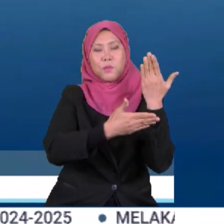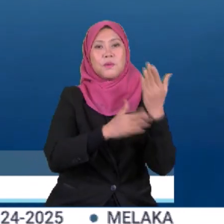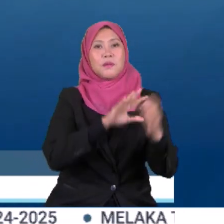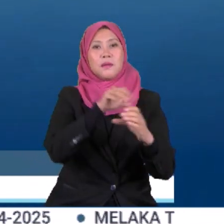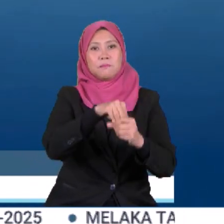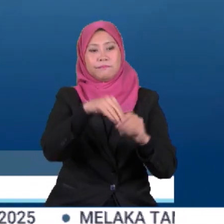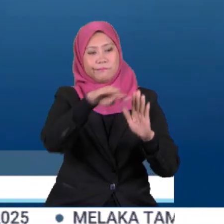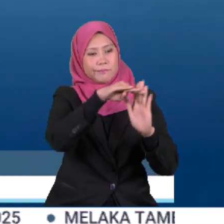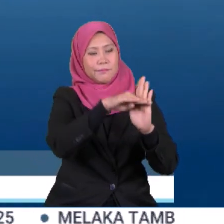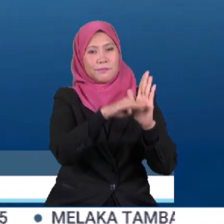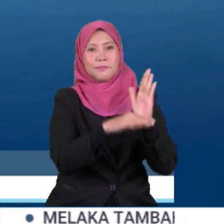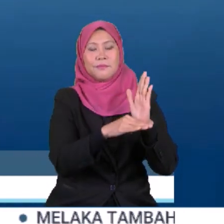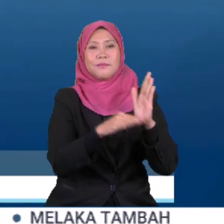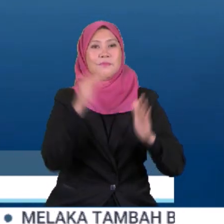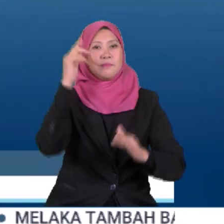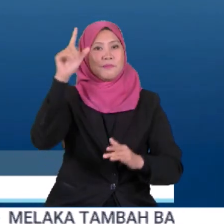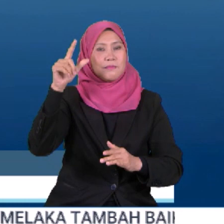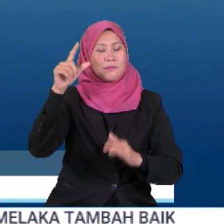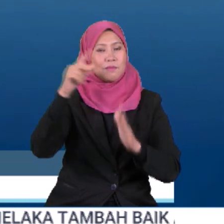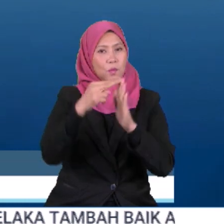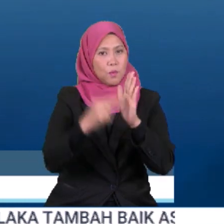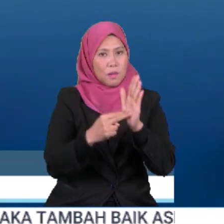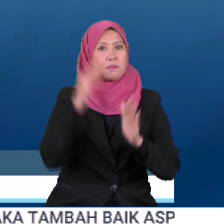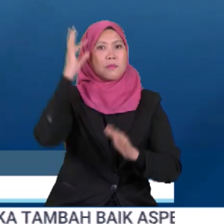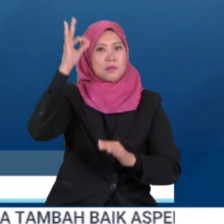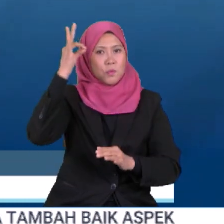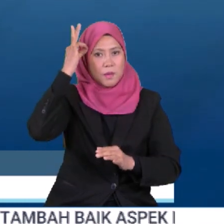terkandung dalam perlembagaan persekutuan perlu sentiasa